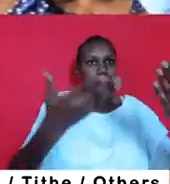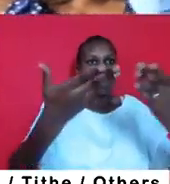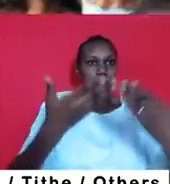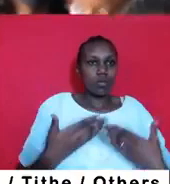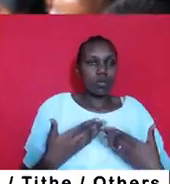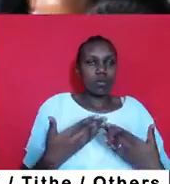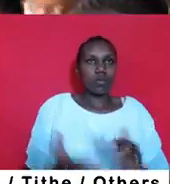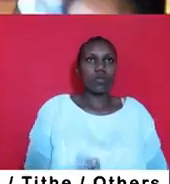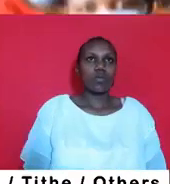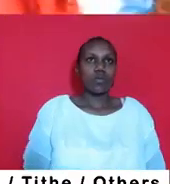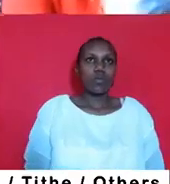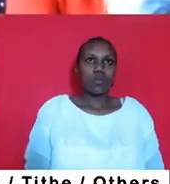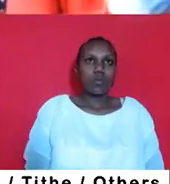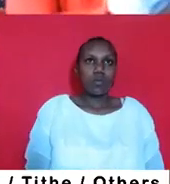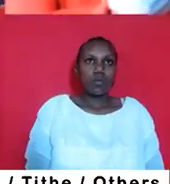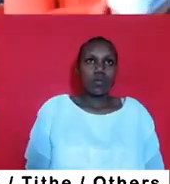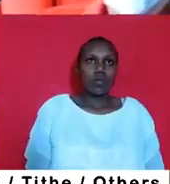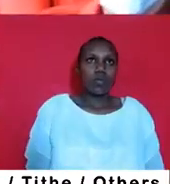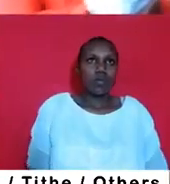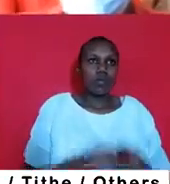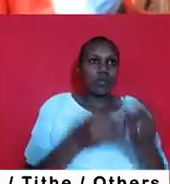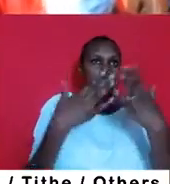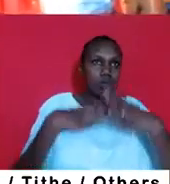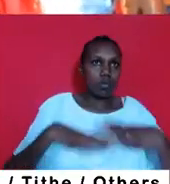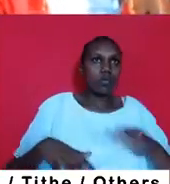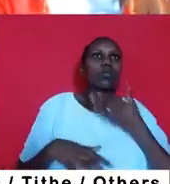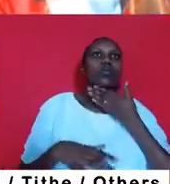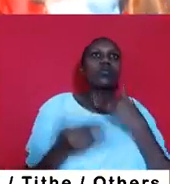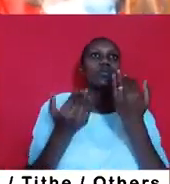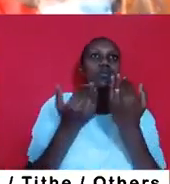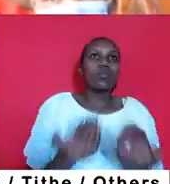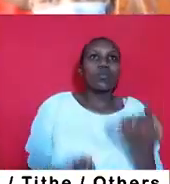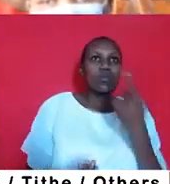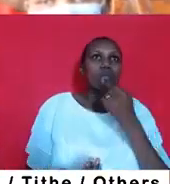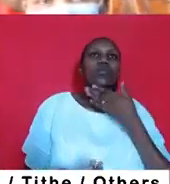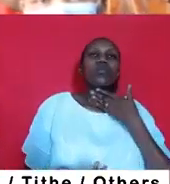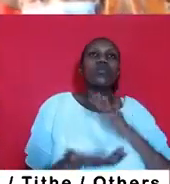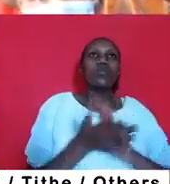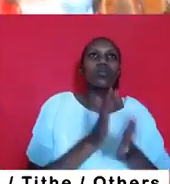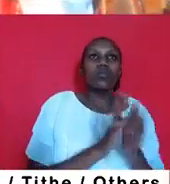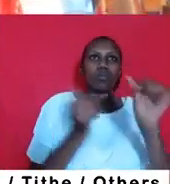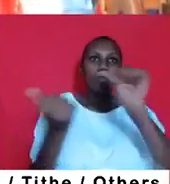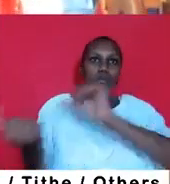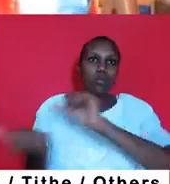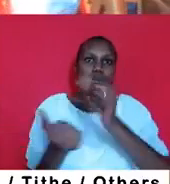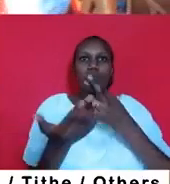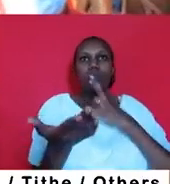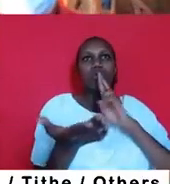mwalikwa. Walio na watoto wangependa kubatizwa, mmeulizwa muweze